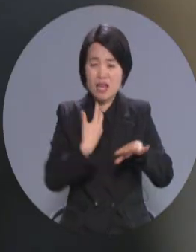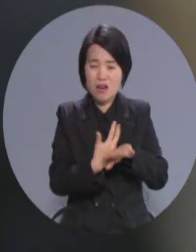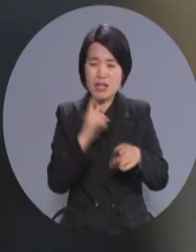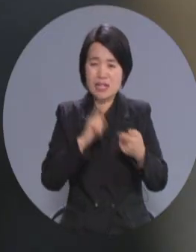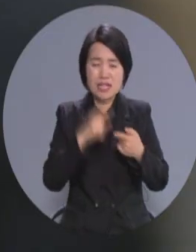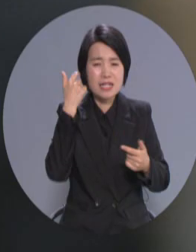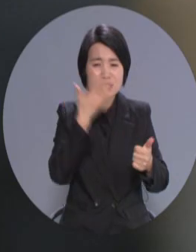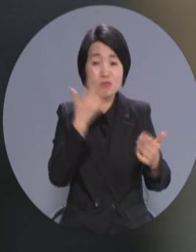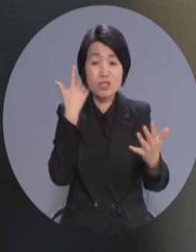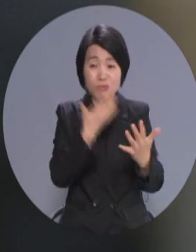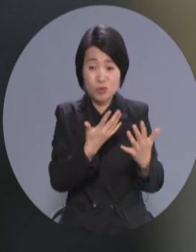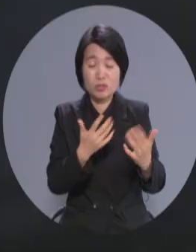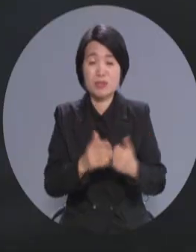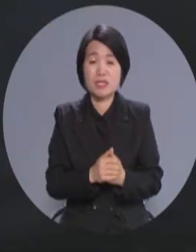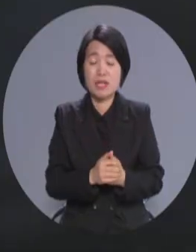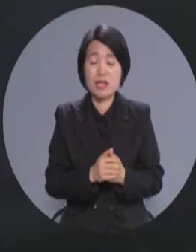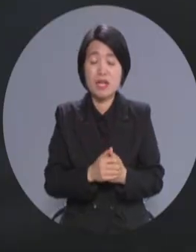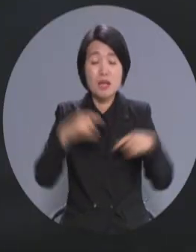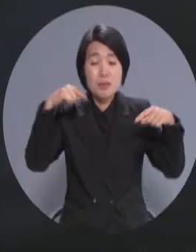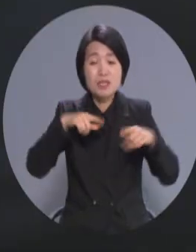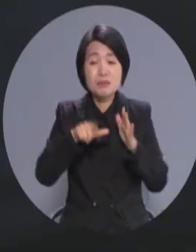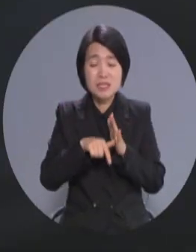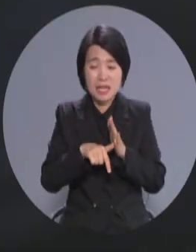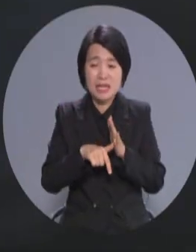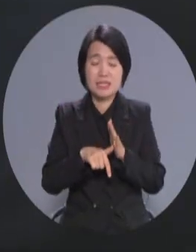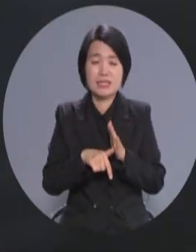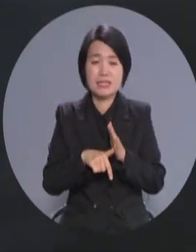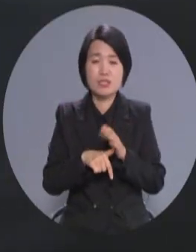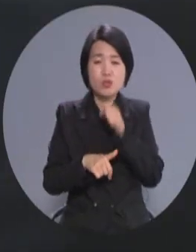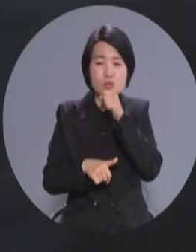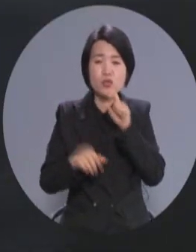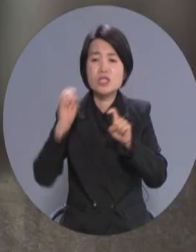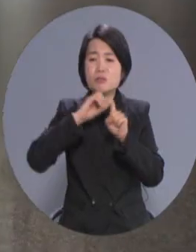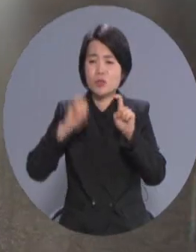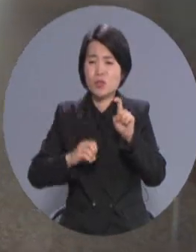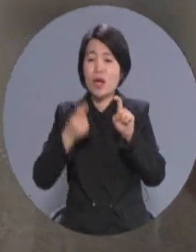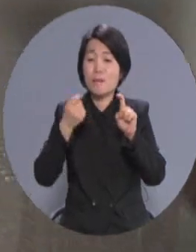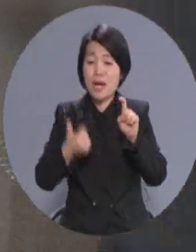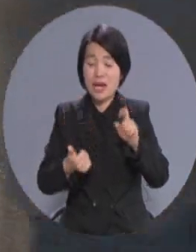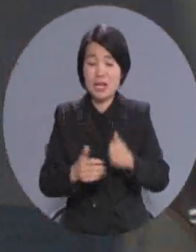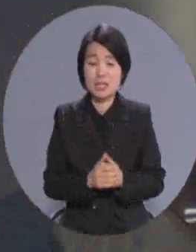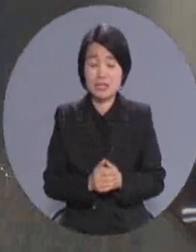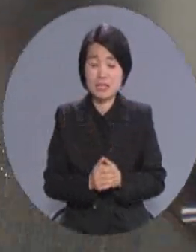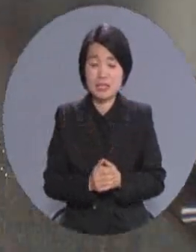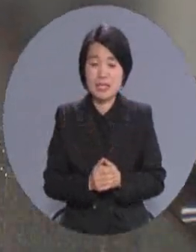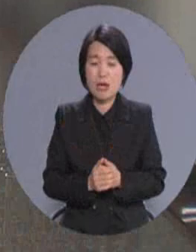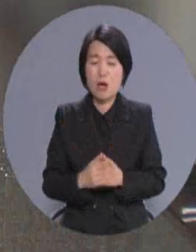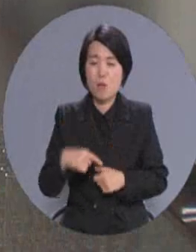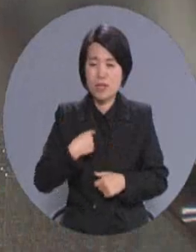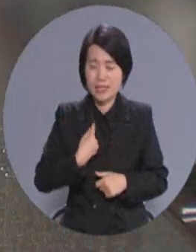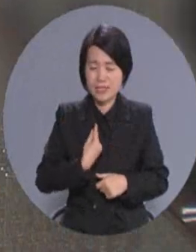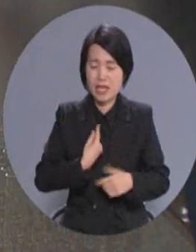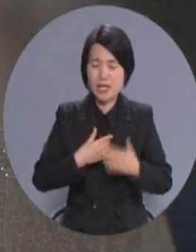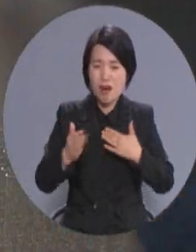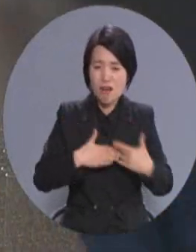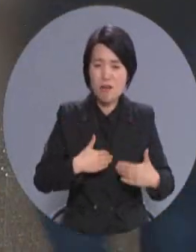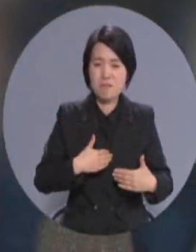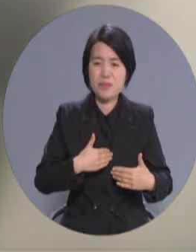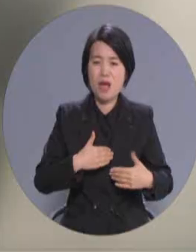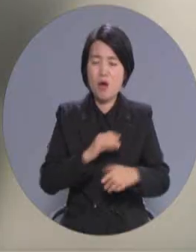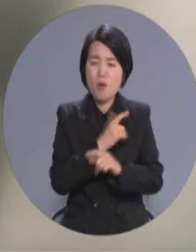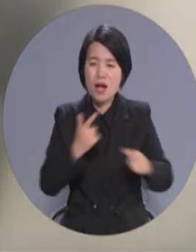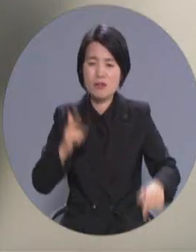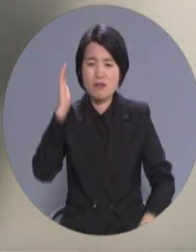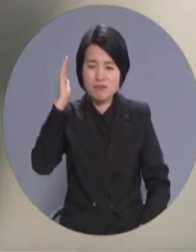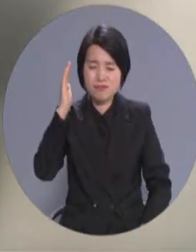공천심사에서 면접이 차지하는 비중은 10% 후보들은 자신의 경쟁력을 직접 어필할 수 있는만큼